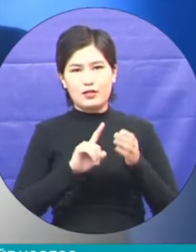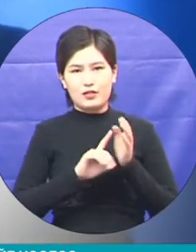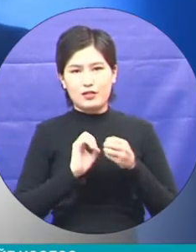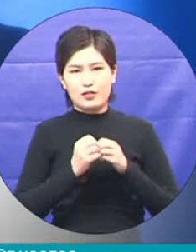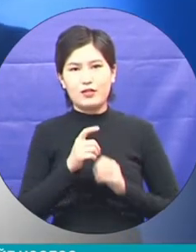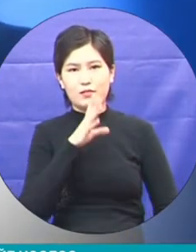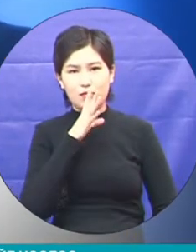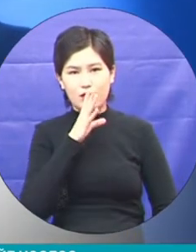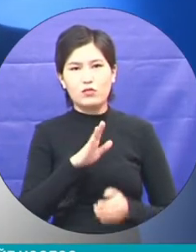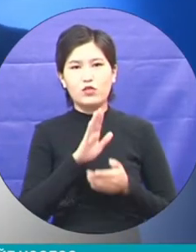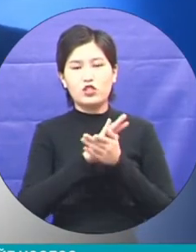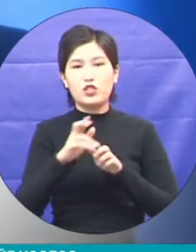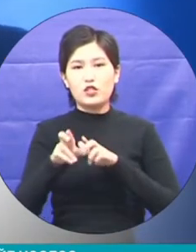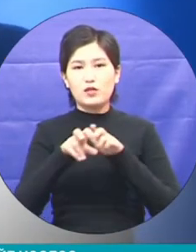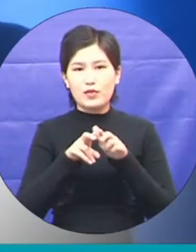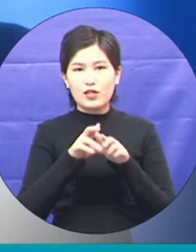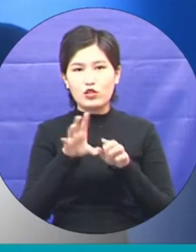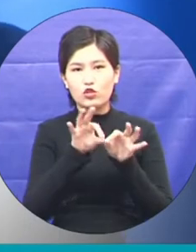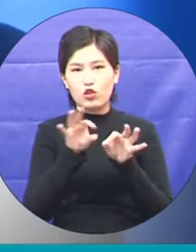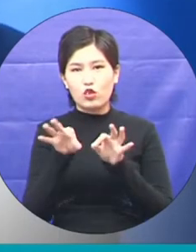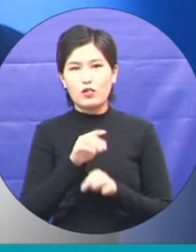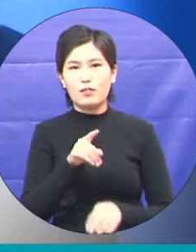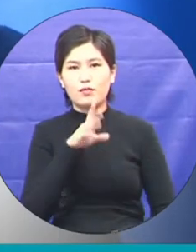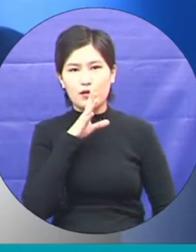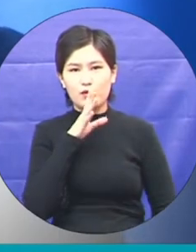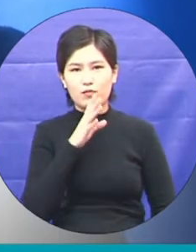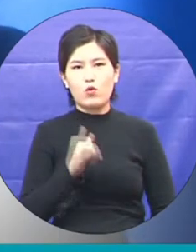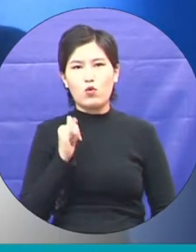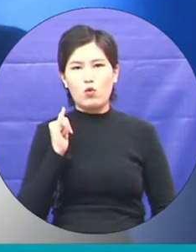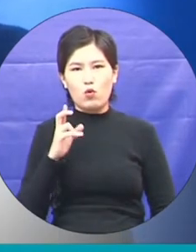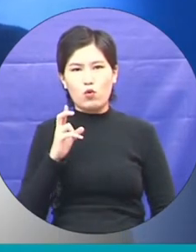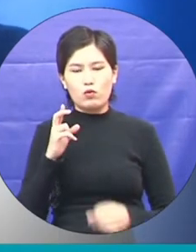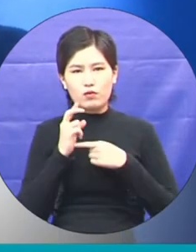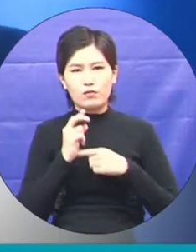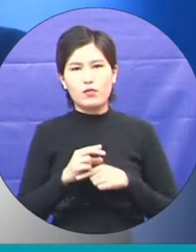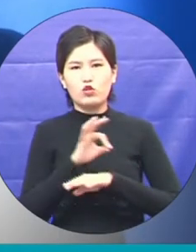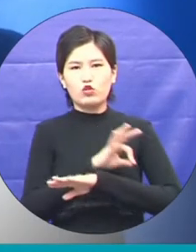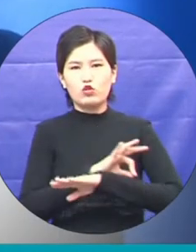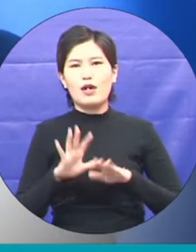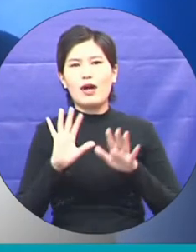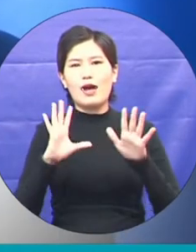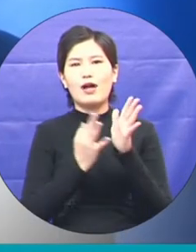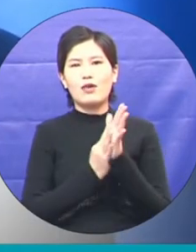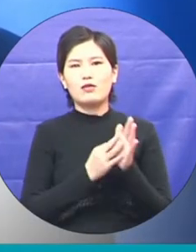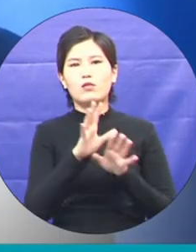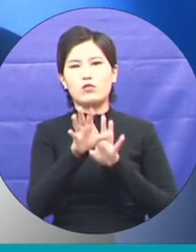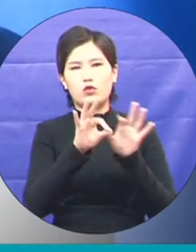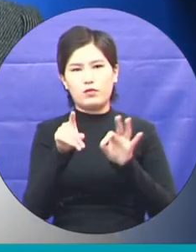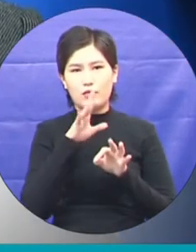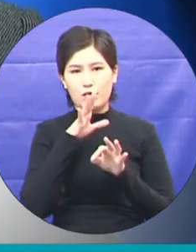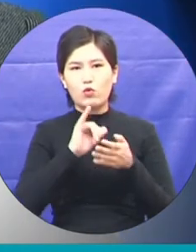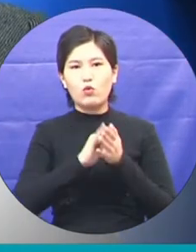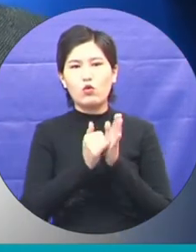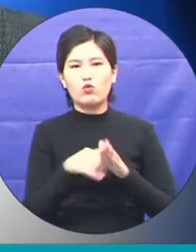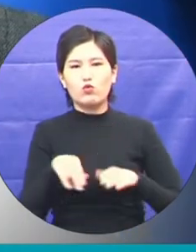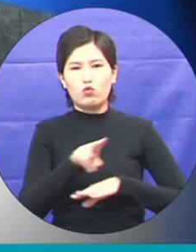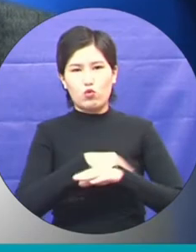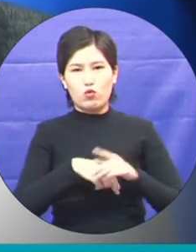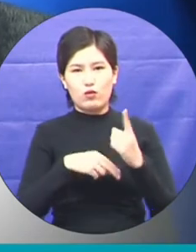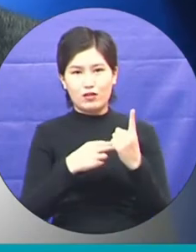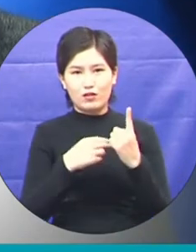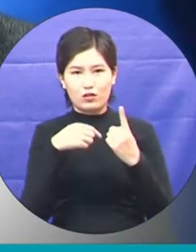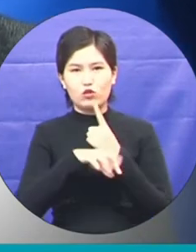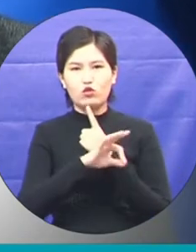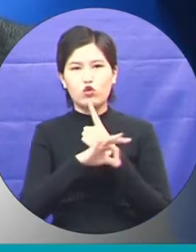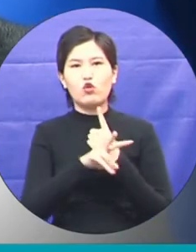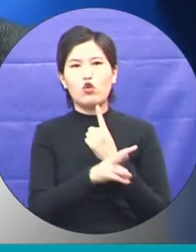сонгож шалгуулах арга хэмжээнд бол энэ жил нийслэлийн хэмжээнд 18 төслийг шалгуулна. За, дөрөв бүрээс 2 төсөлд шалгуулдаг. Хэдийгээр одоо